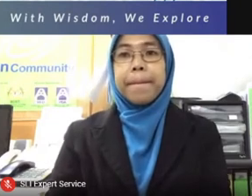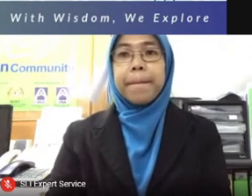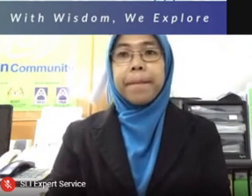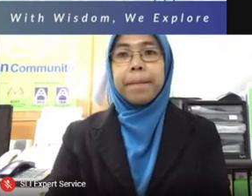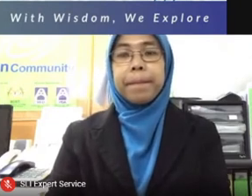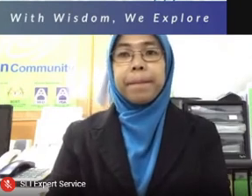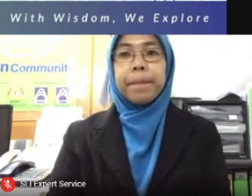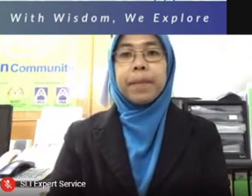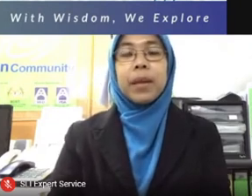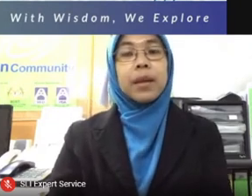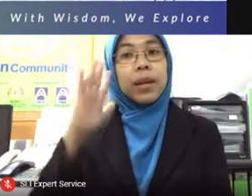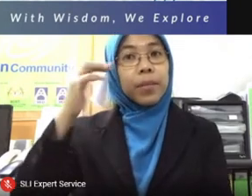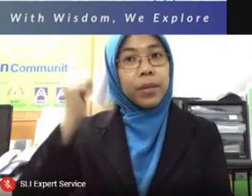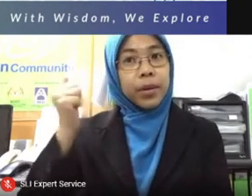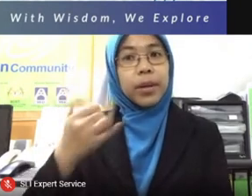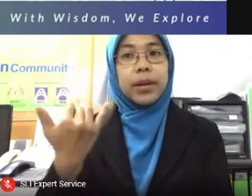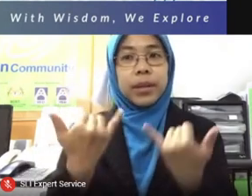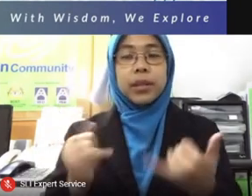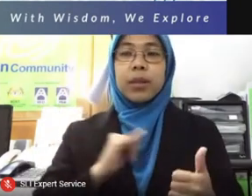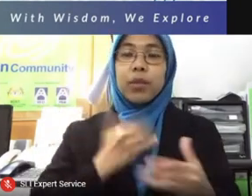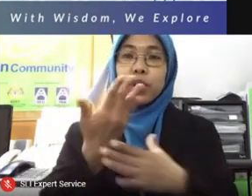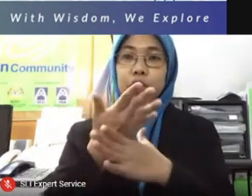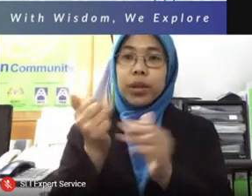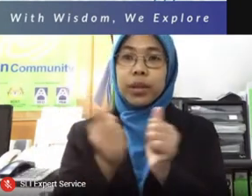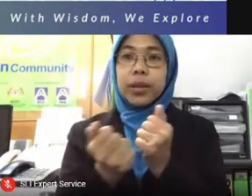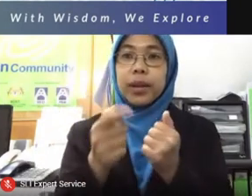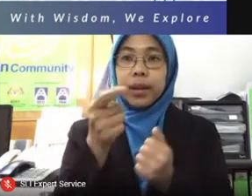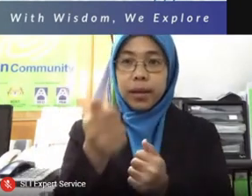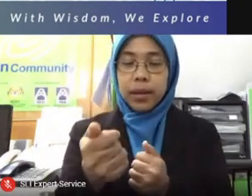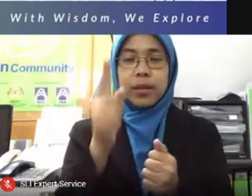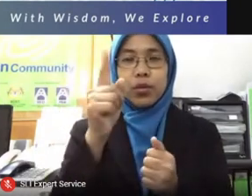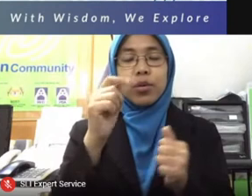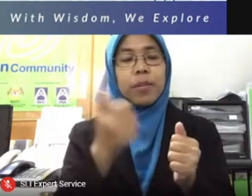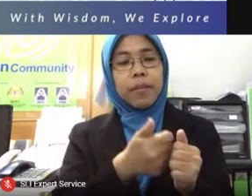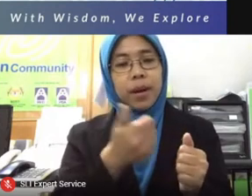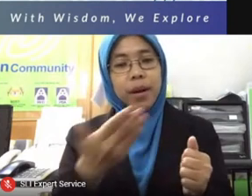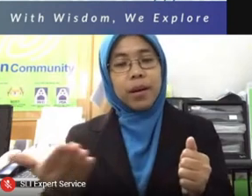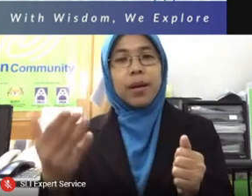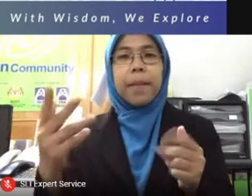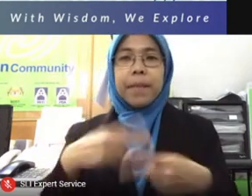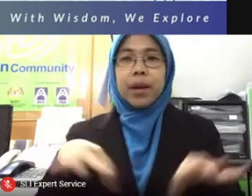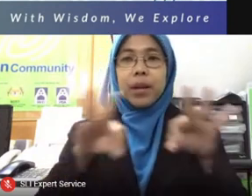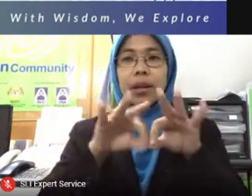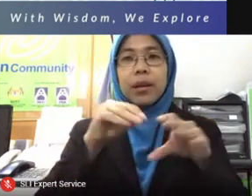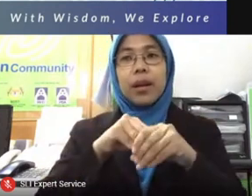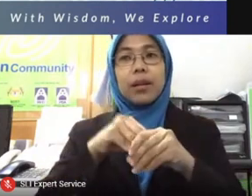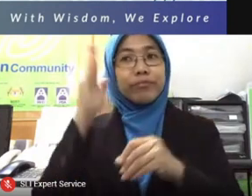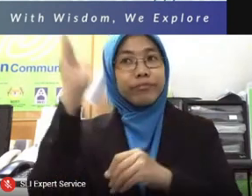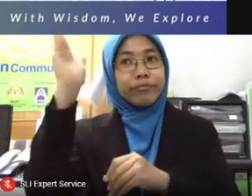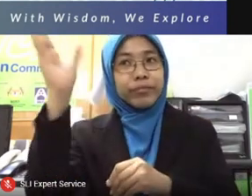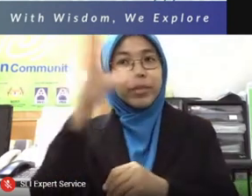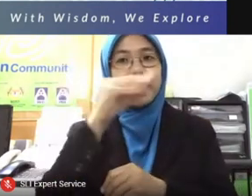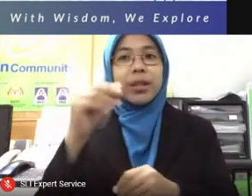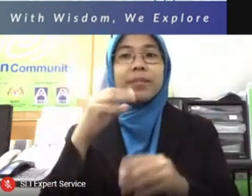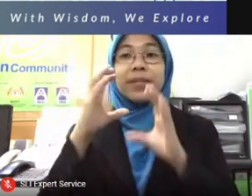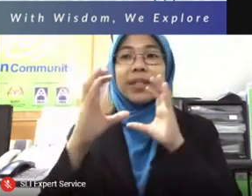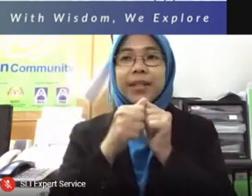Tuan-tuan dan puan-puan, hari ini saya nak berkongsi dengan anda satu perkara yang sangat penting dalam pengucapan awam ataupun komunikasi, iaitu bercakap dengan